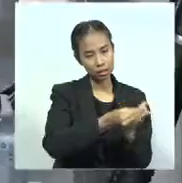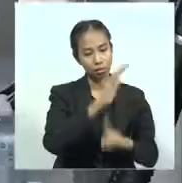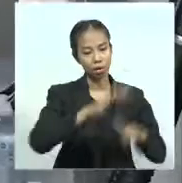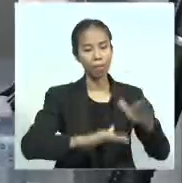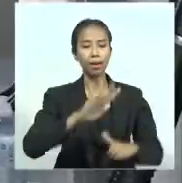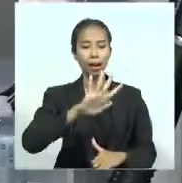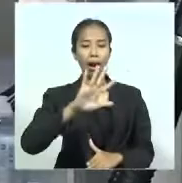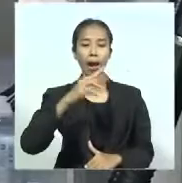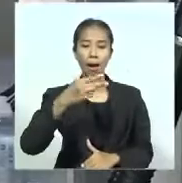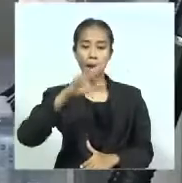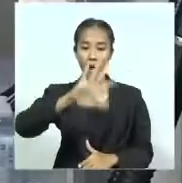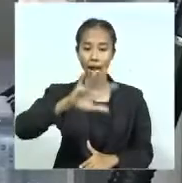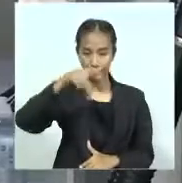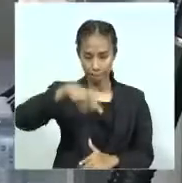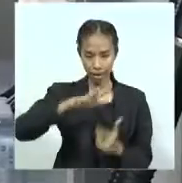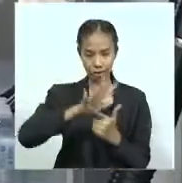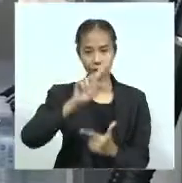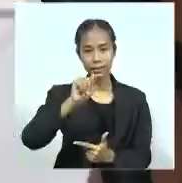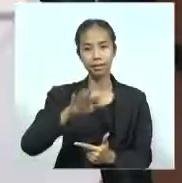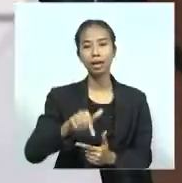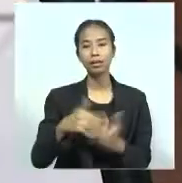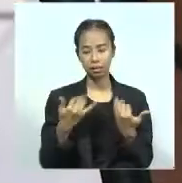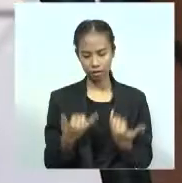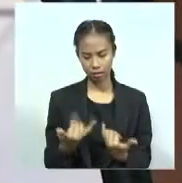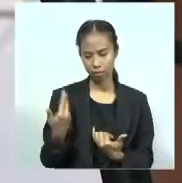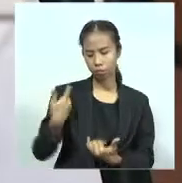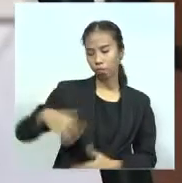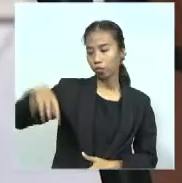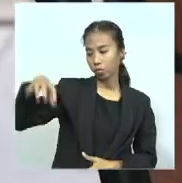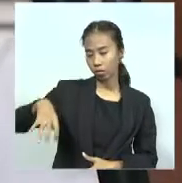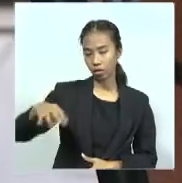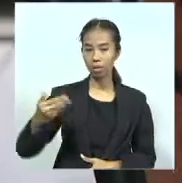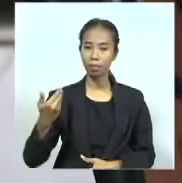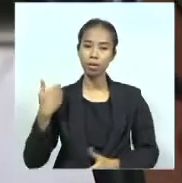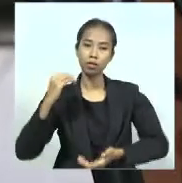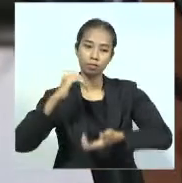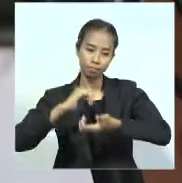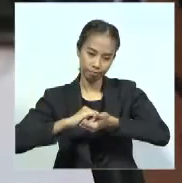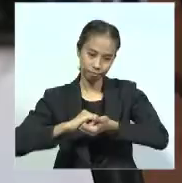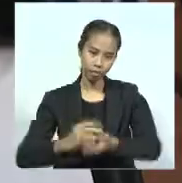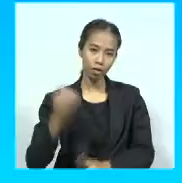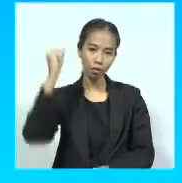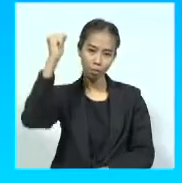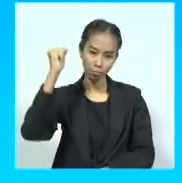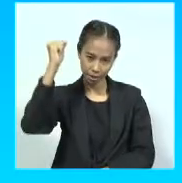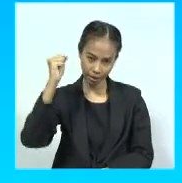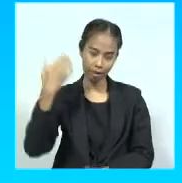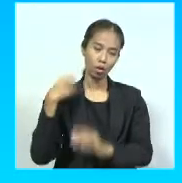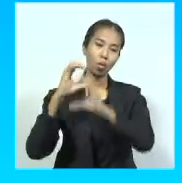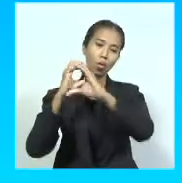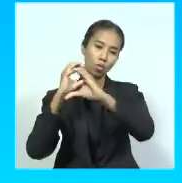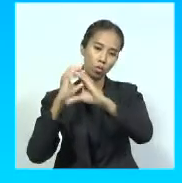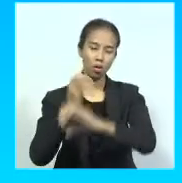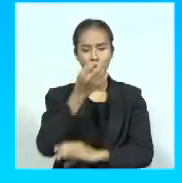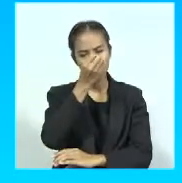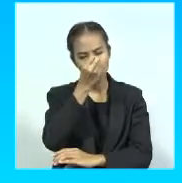ากนี้กบง.ยังได้รับรายงานจากกรมธุรกิจพลังงานถึงความร่วมมือจากทั้งขสมก.แล้วก็บขส.ในการท